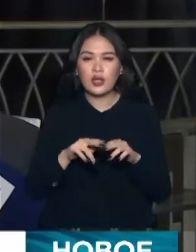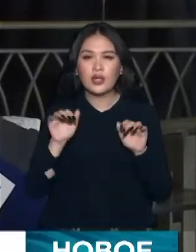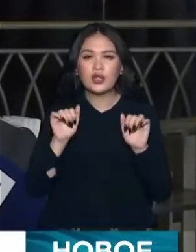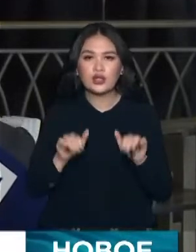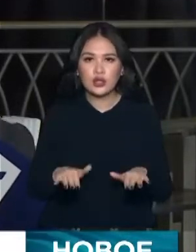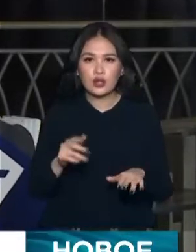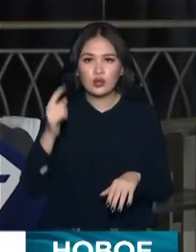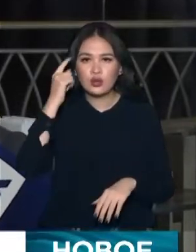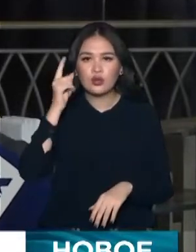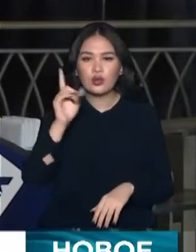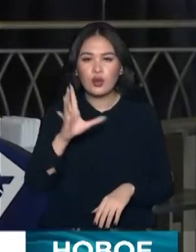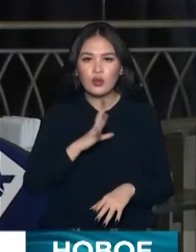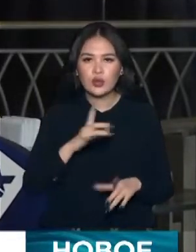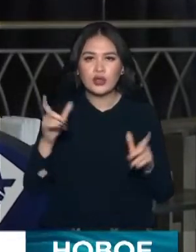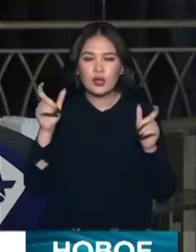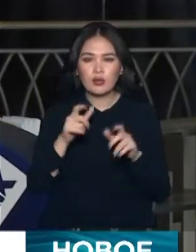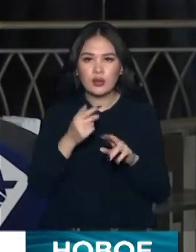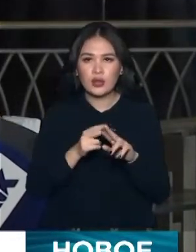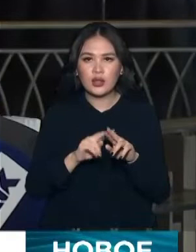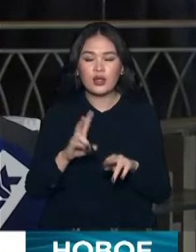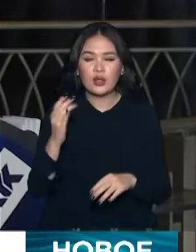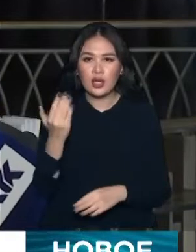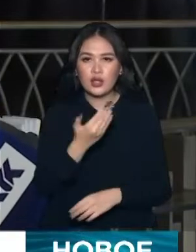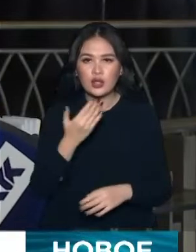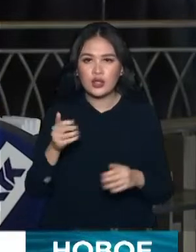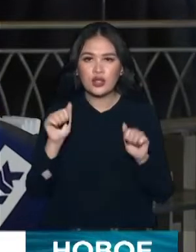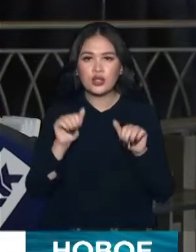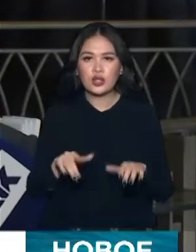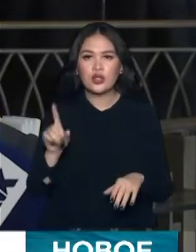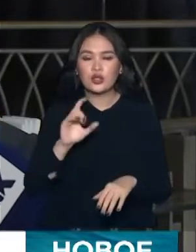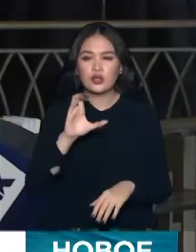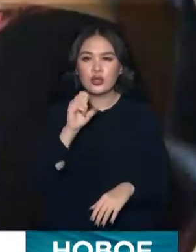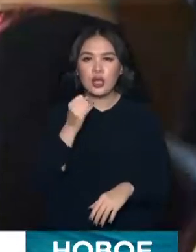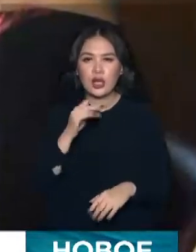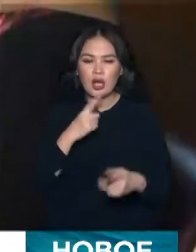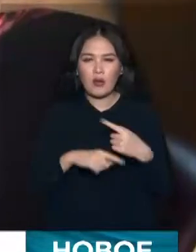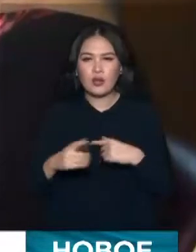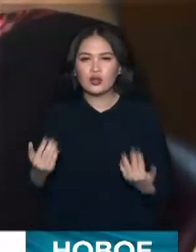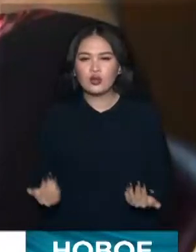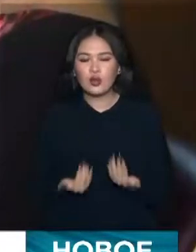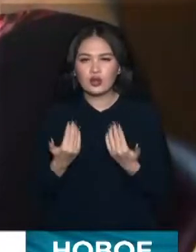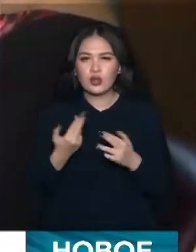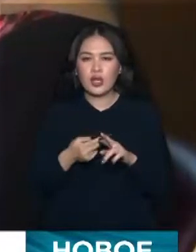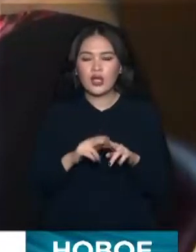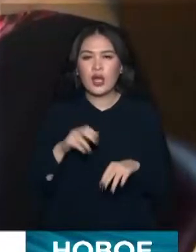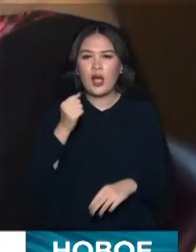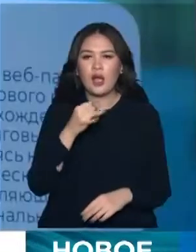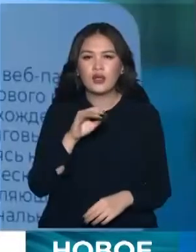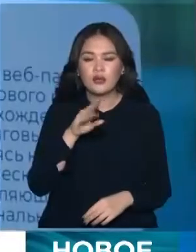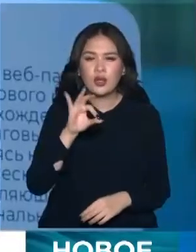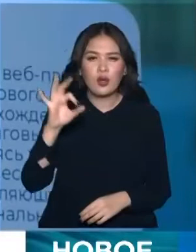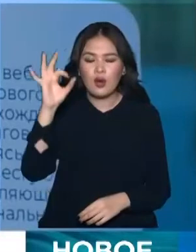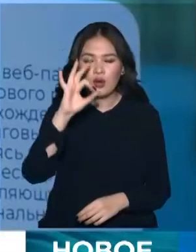решениями, он будет думать, что он уже заблокировал этот сайт. Но наше решение, оно сразу покажет, что этот сайт опять ожил. В преддверии народного IPO такие